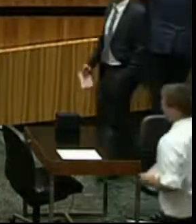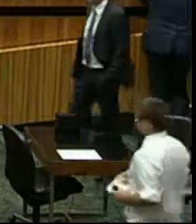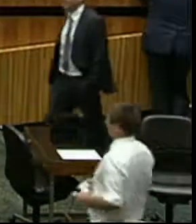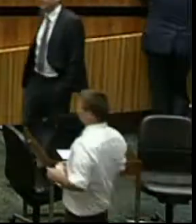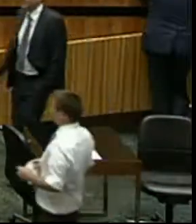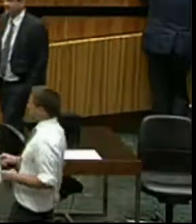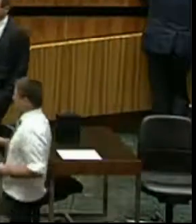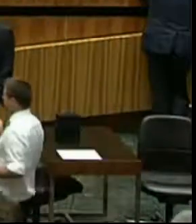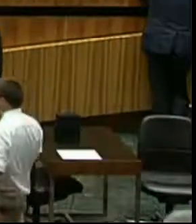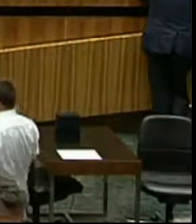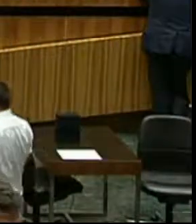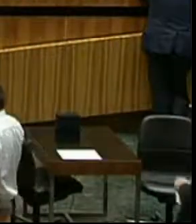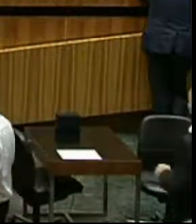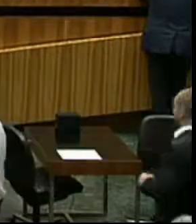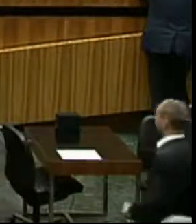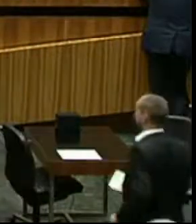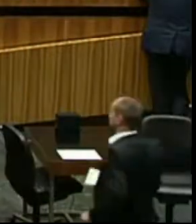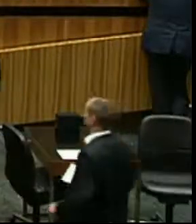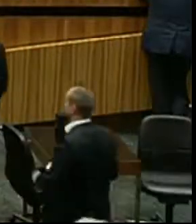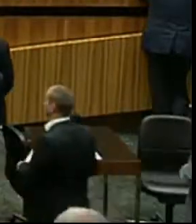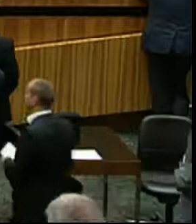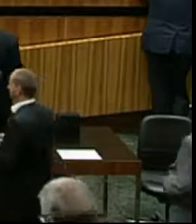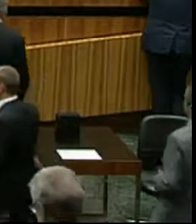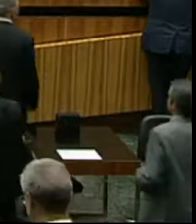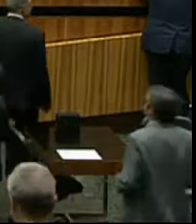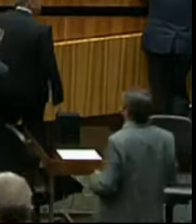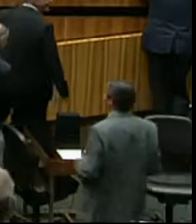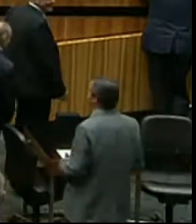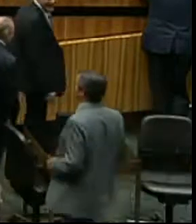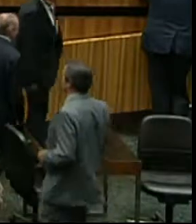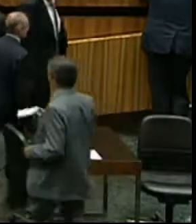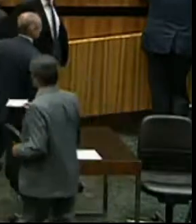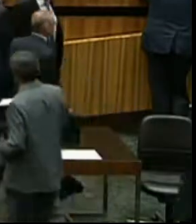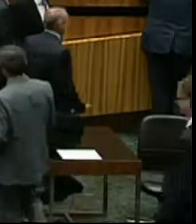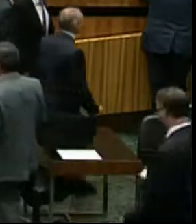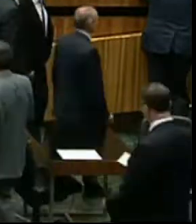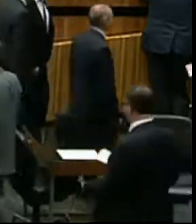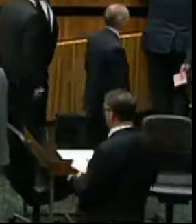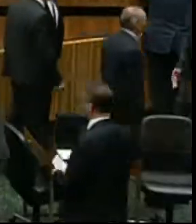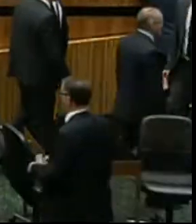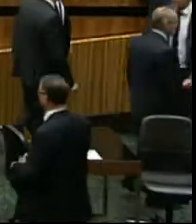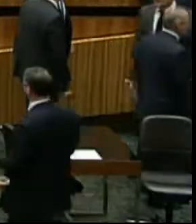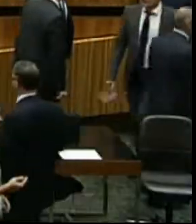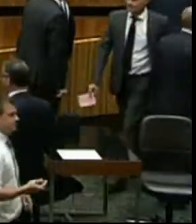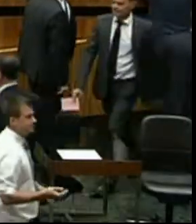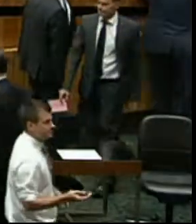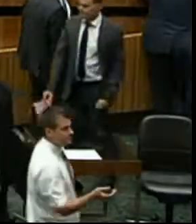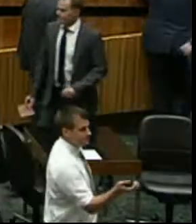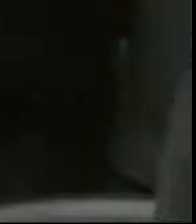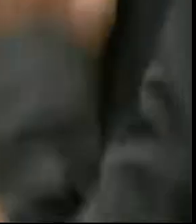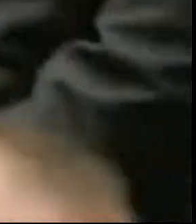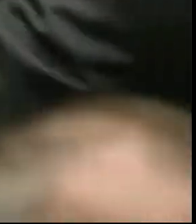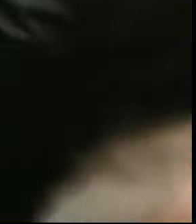Walzer, Weigersdorfer, Weninger, Willi, Wimmer, Windbücher, Soschil, Winter,